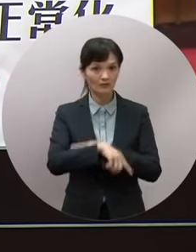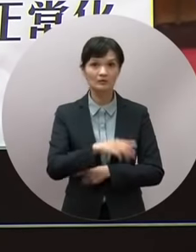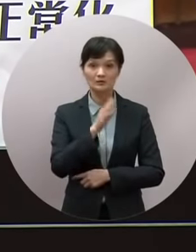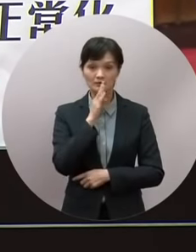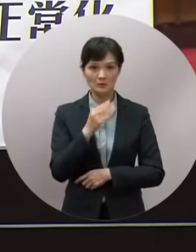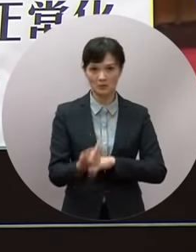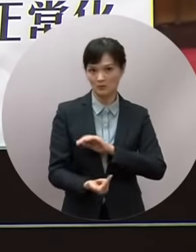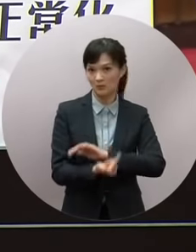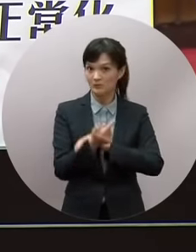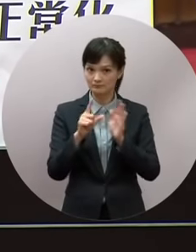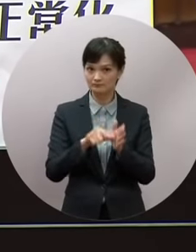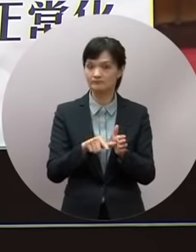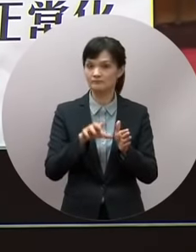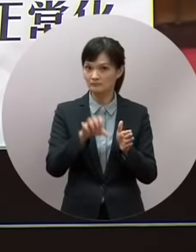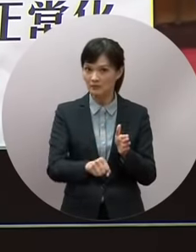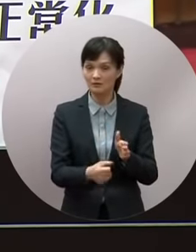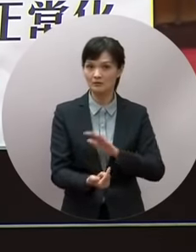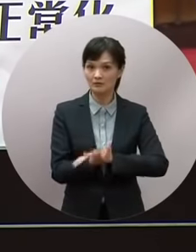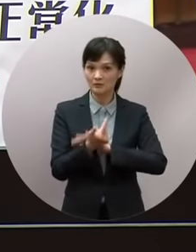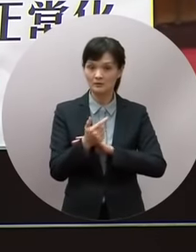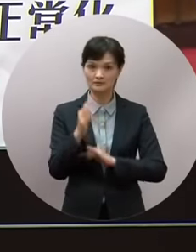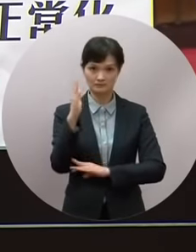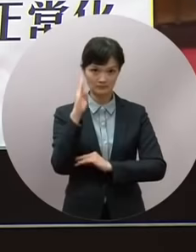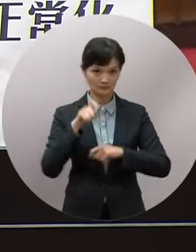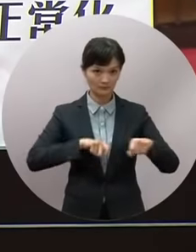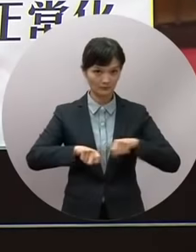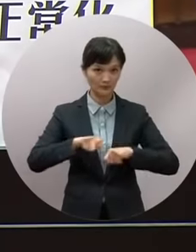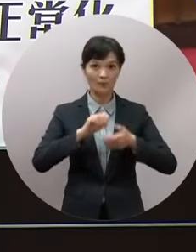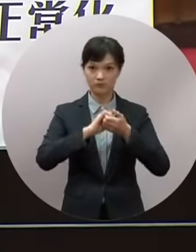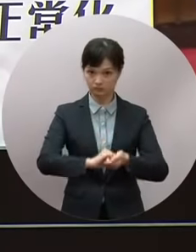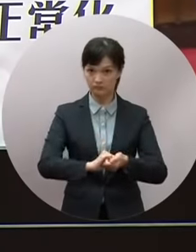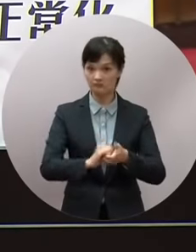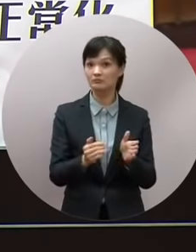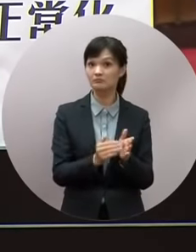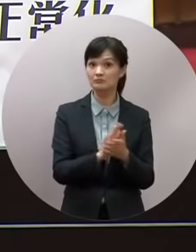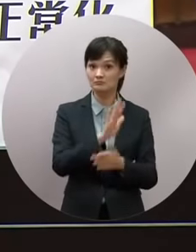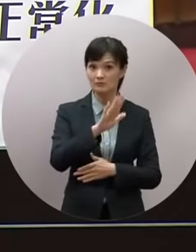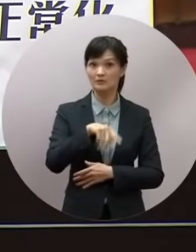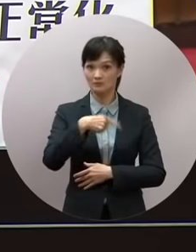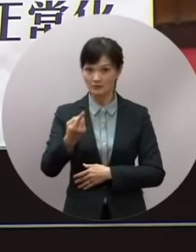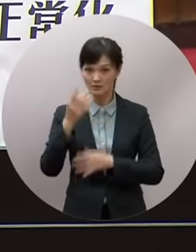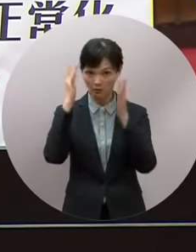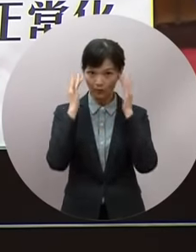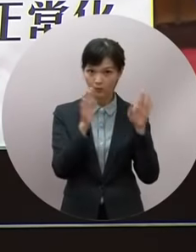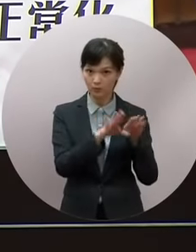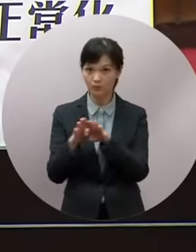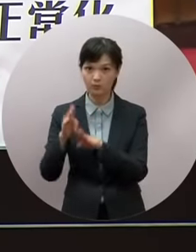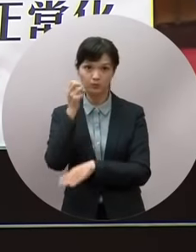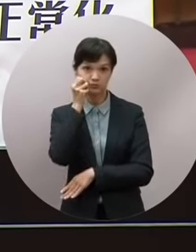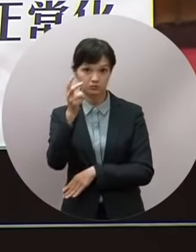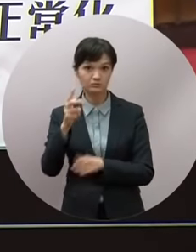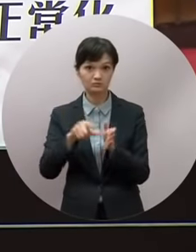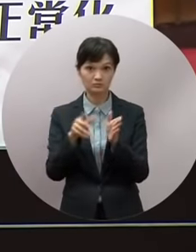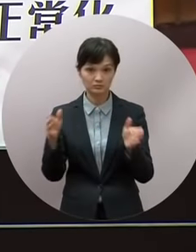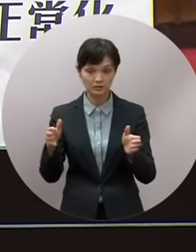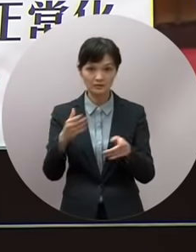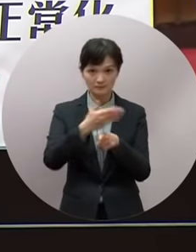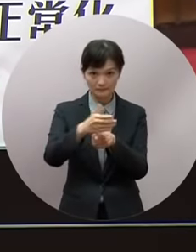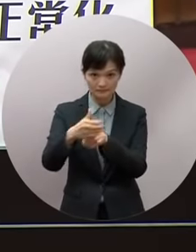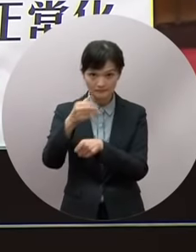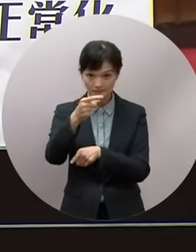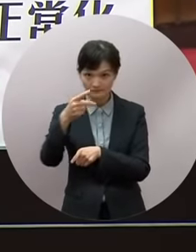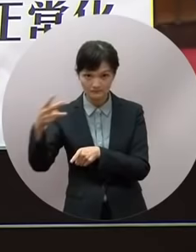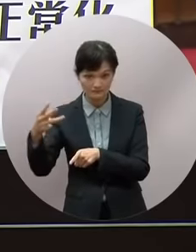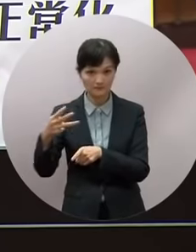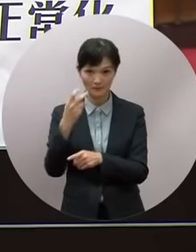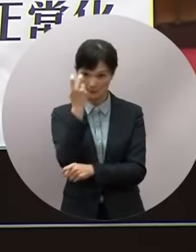now。政策决定之后，利用暑假的2个月的时间，也就是3梯次的检疫黄